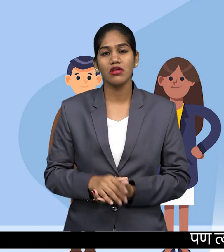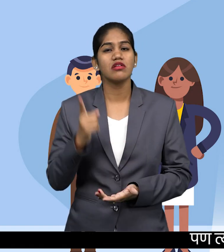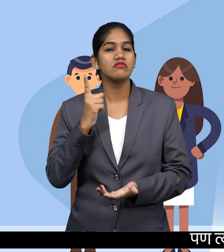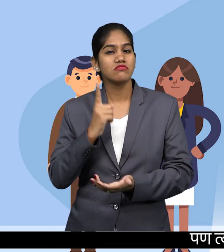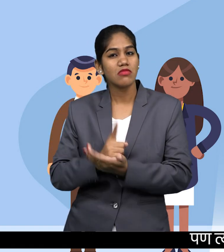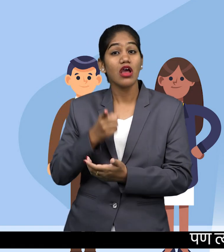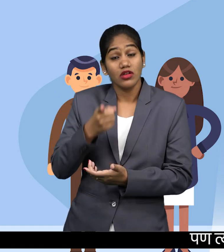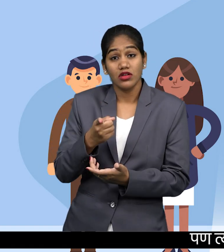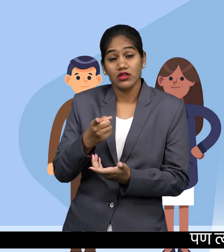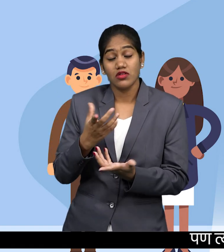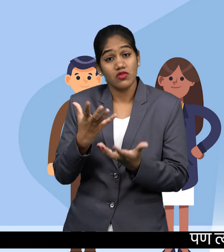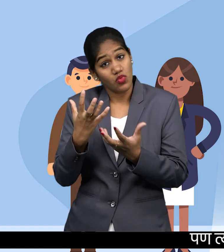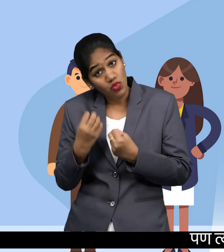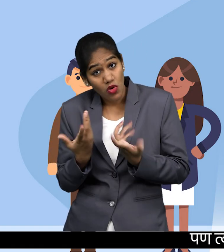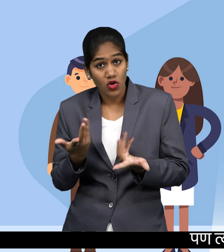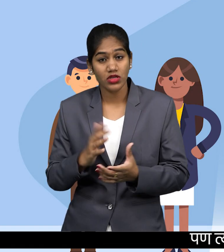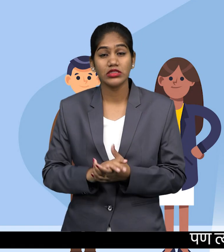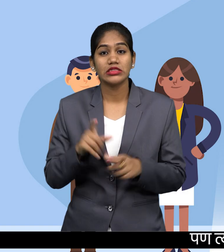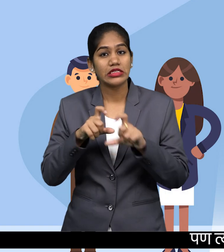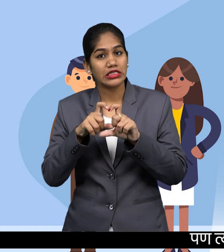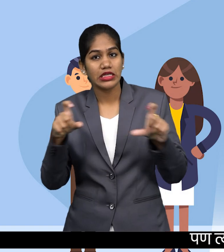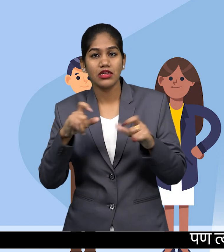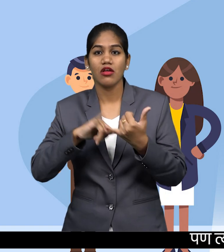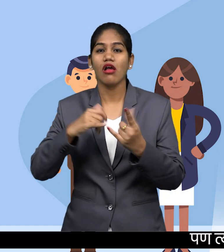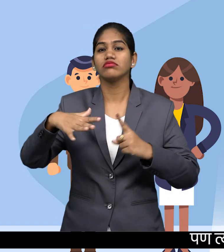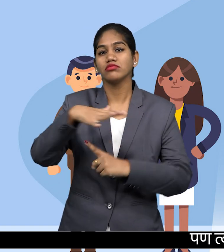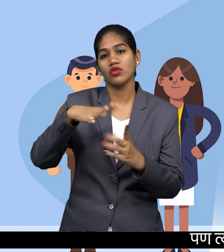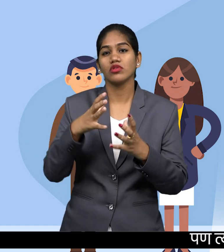पण त्यासाठी समाजात आणि